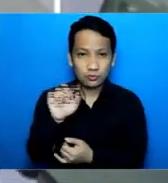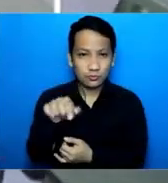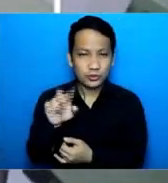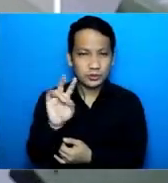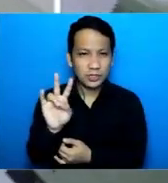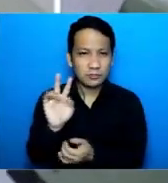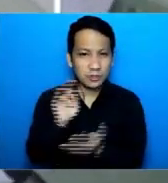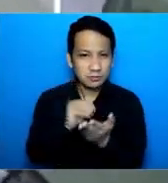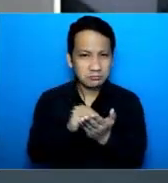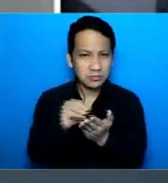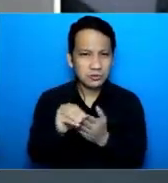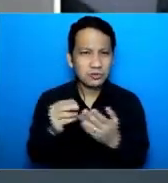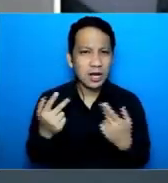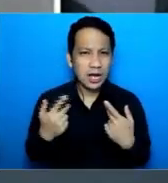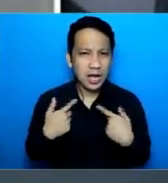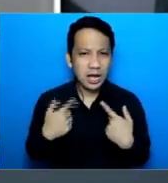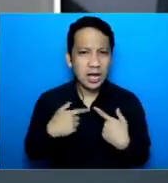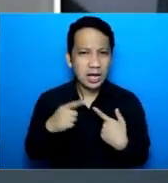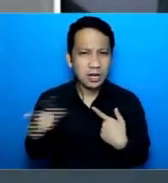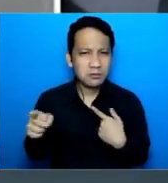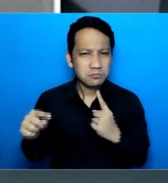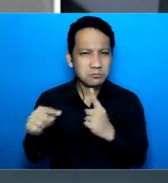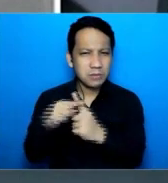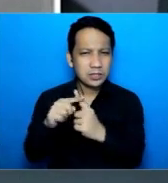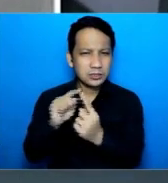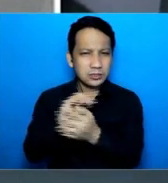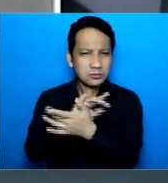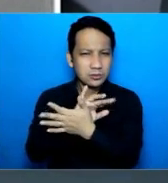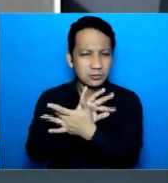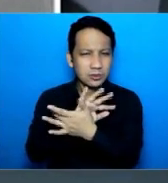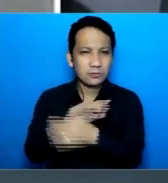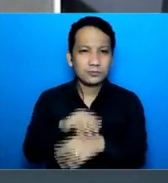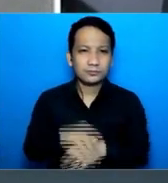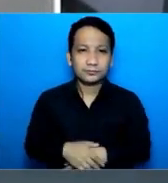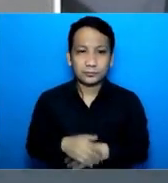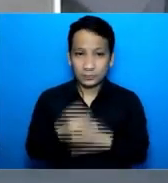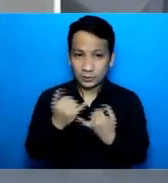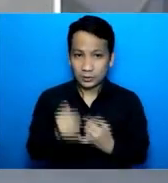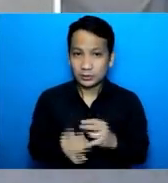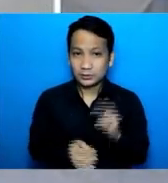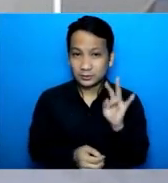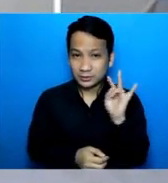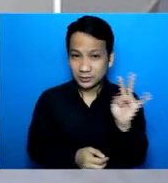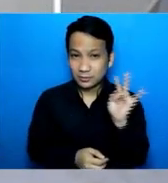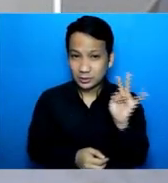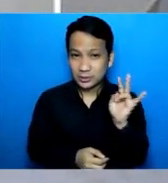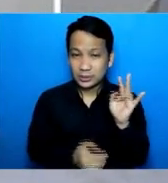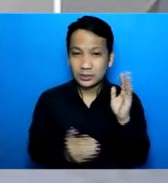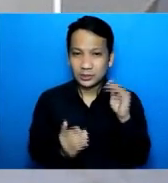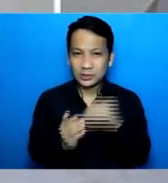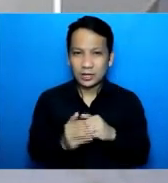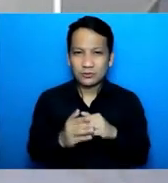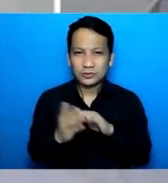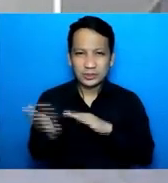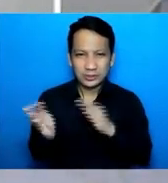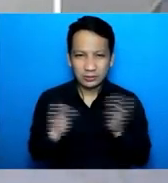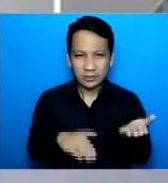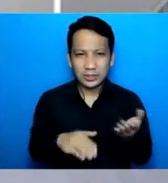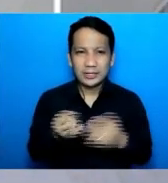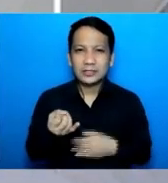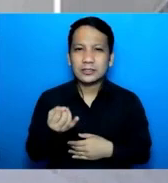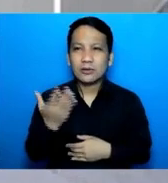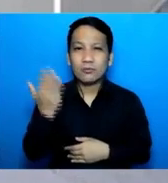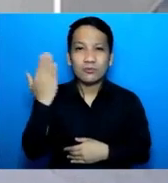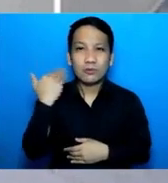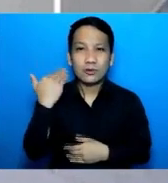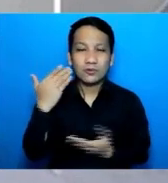sa nasabing bansa. Halos 70,000 naman na ang COVID-19 death toll doon matapos makapagtala ng halos 1,000